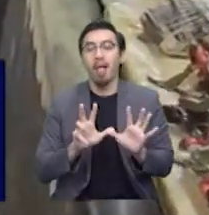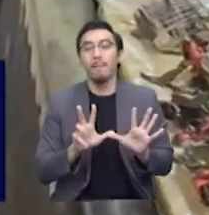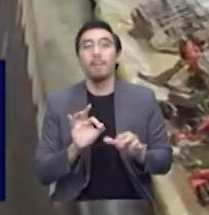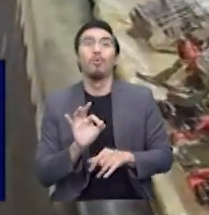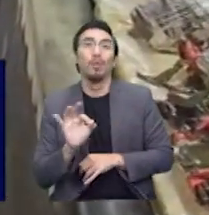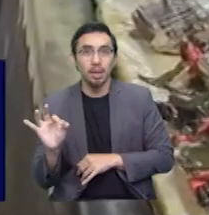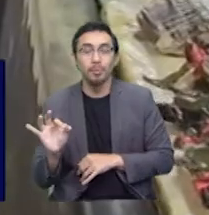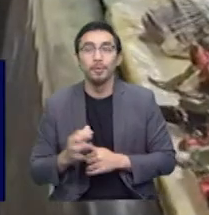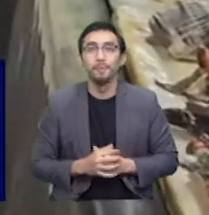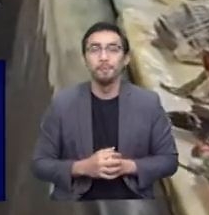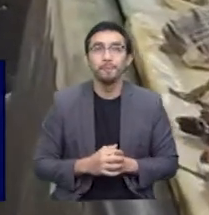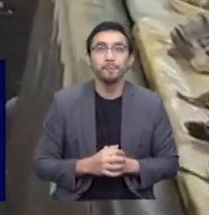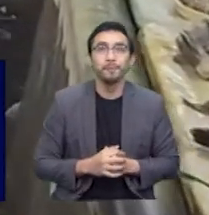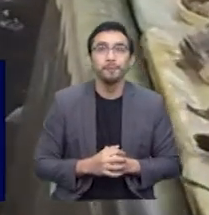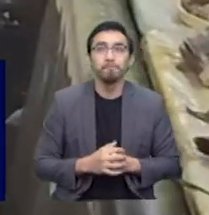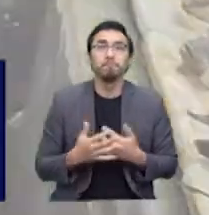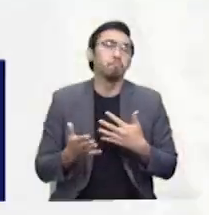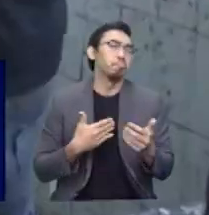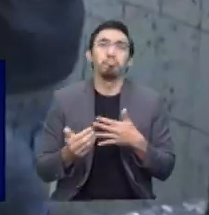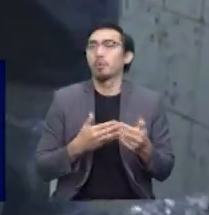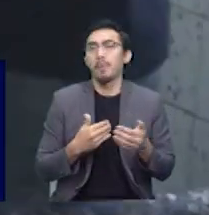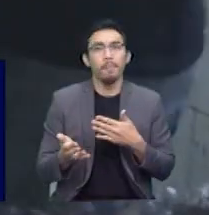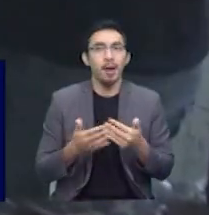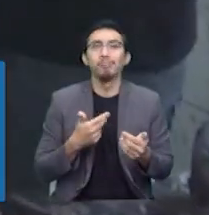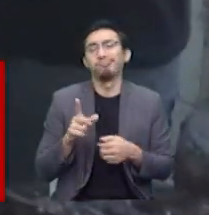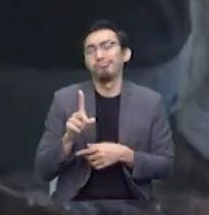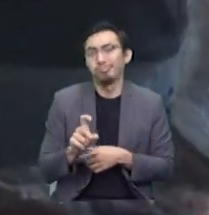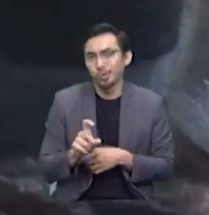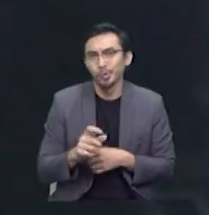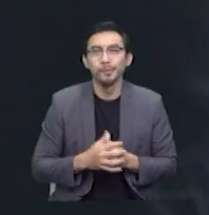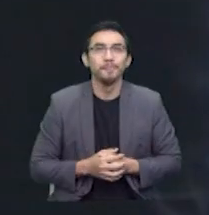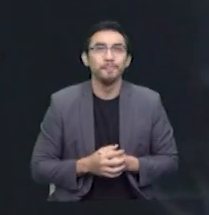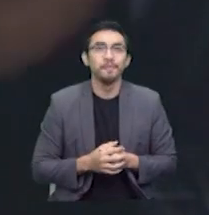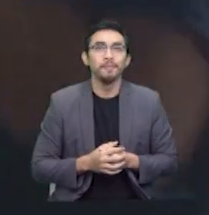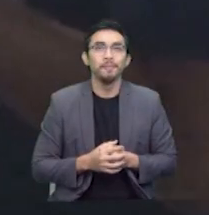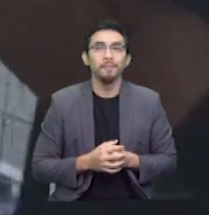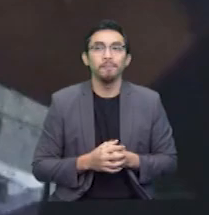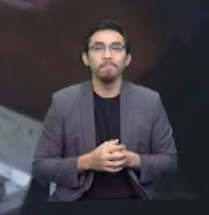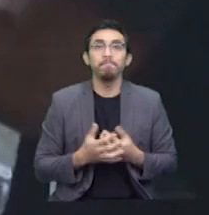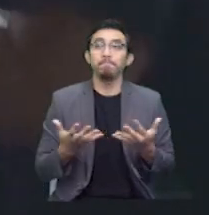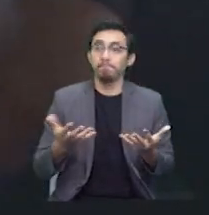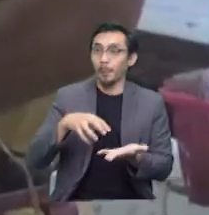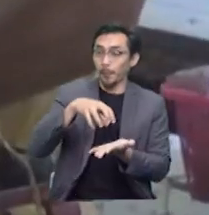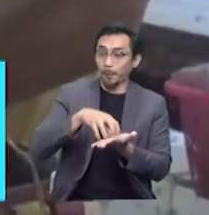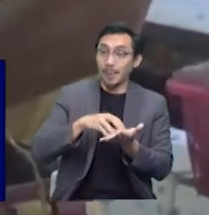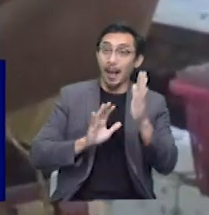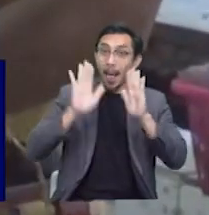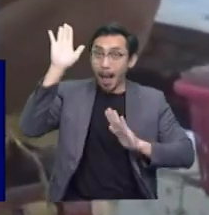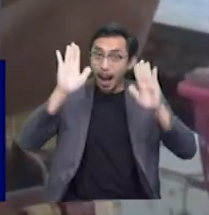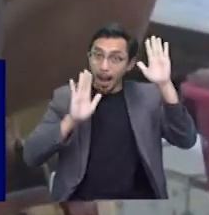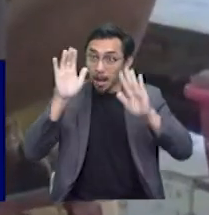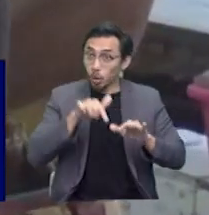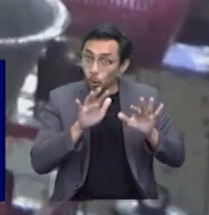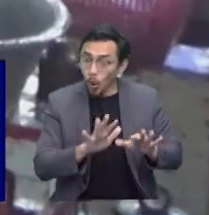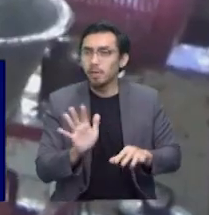apa-apa, Bu? Ya, mau nggak mau, kebutuhan ya. Oh, iya. Tak hanya di tempat pelelangan ikan, ratusan warga di Jember, Jawa Timur